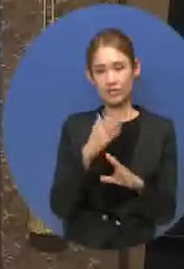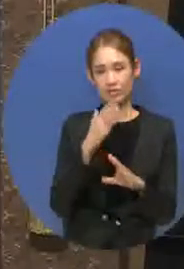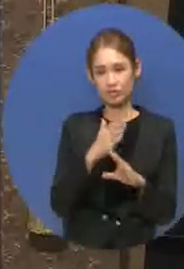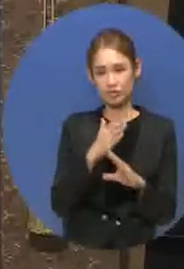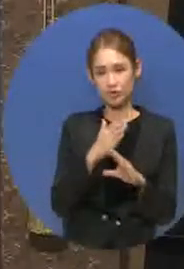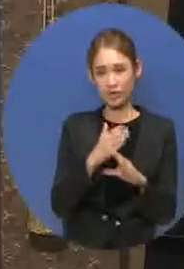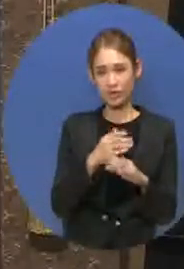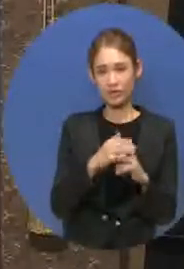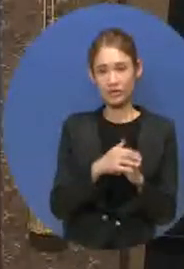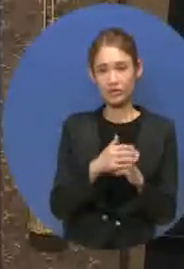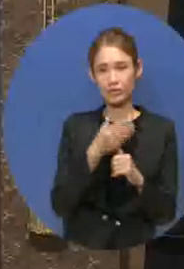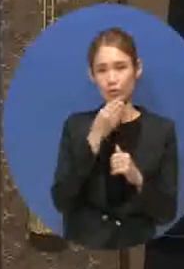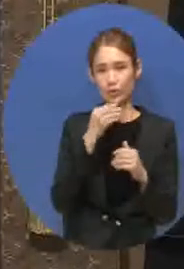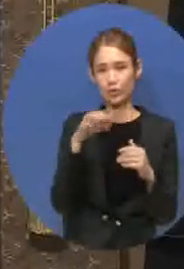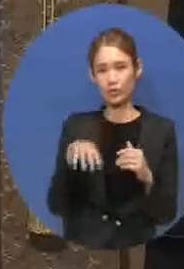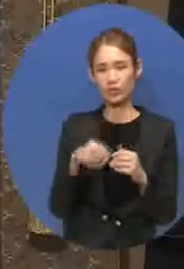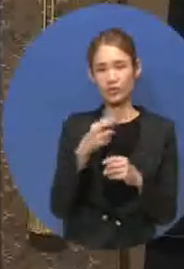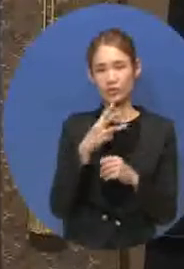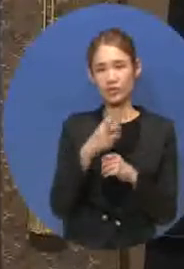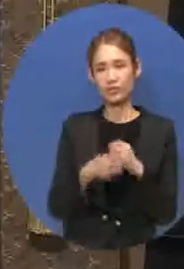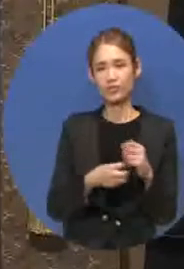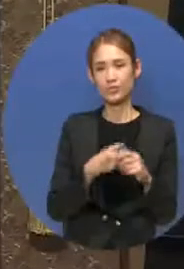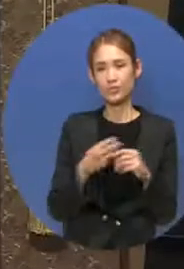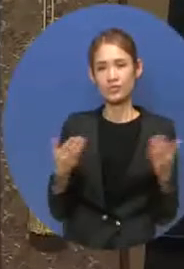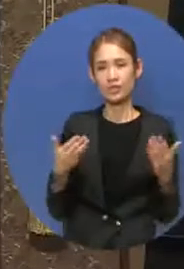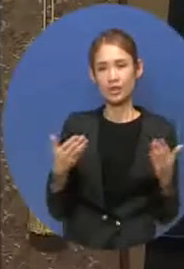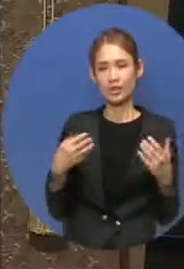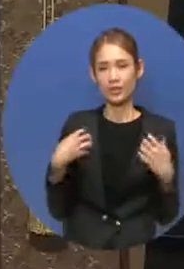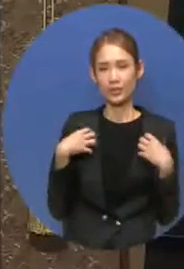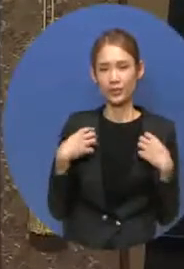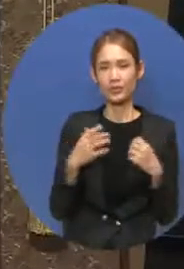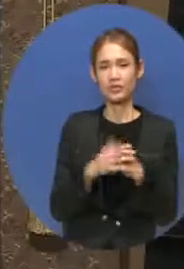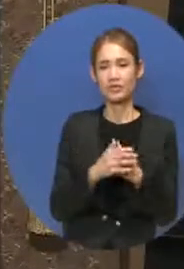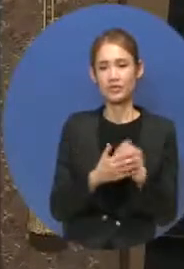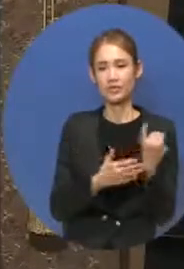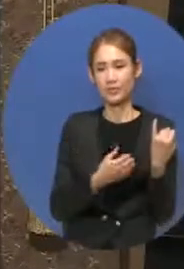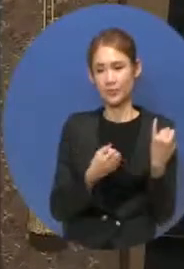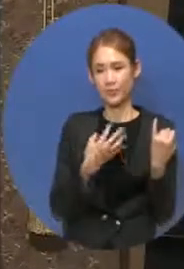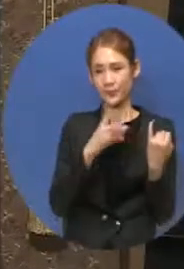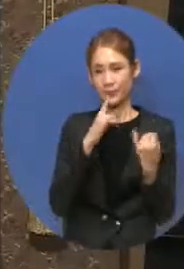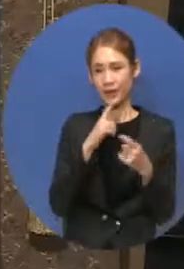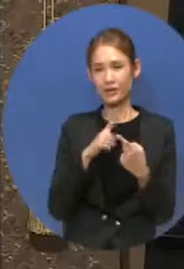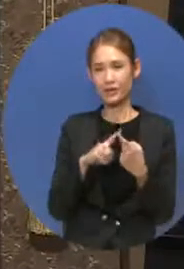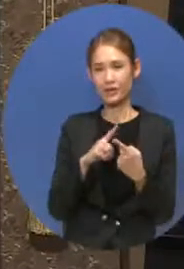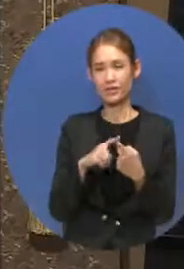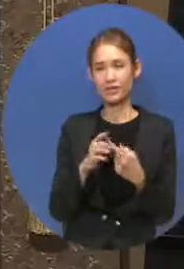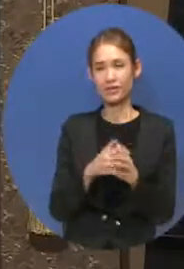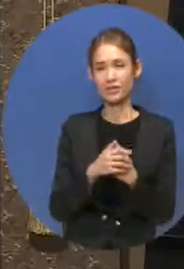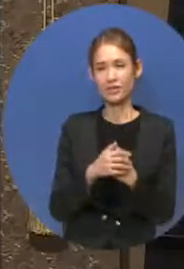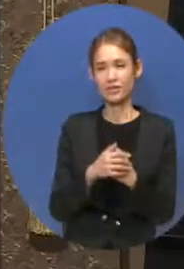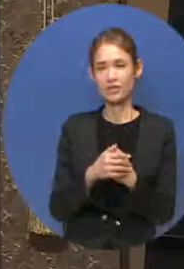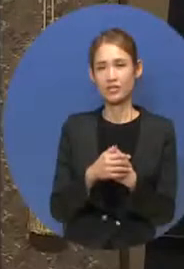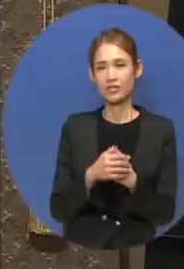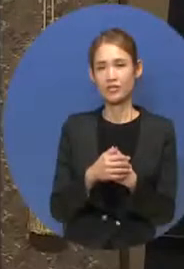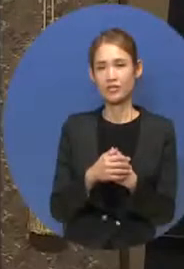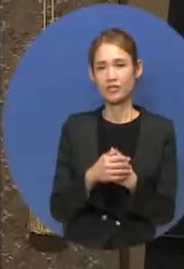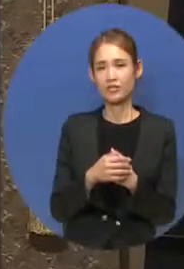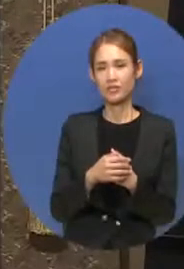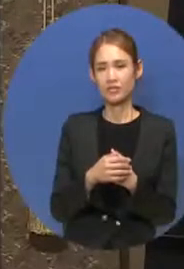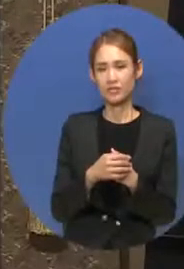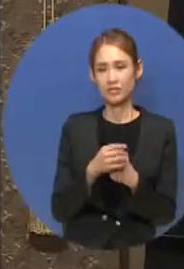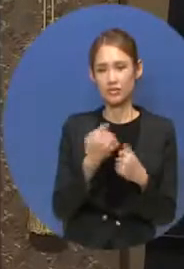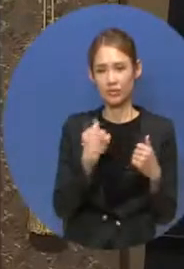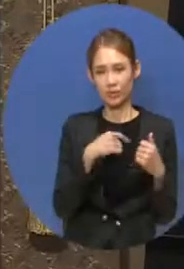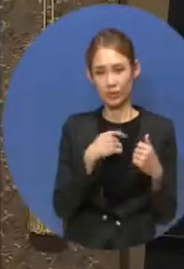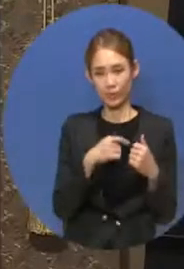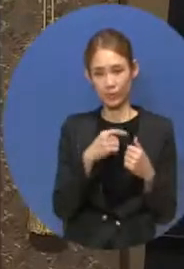저희 복지관에서만 30년을 일을 하다 보니까 정말 지금 아나운서님께서 말씀하신 것처럼 정말 조기교육실에